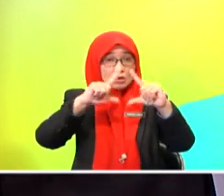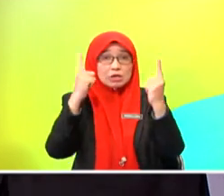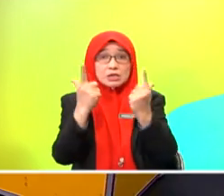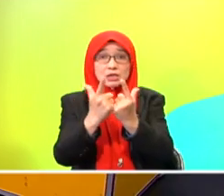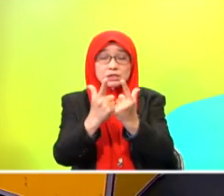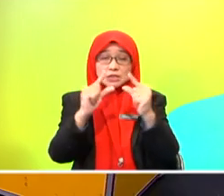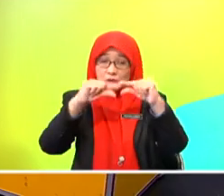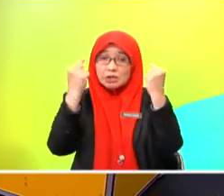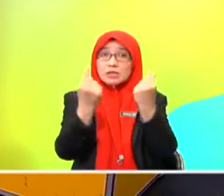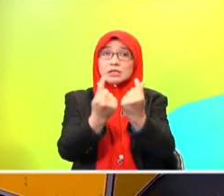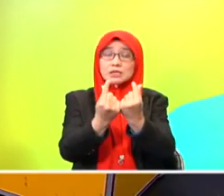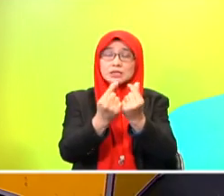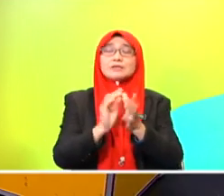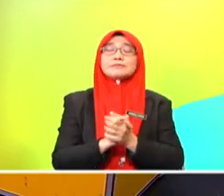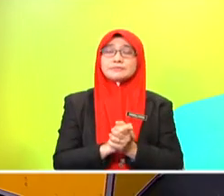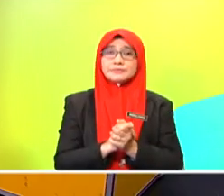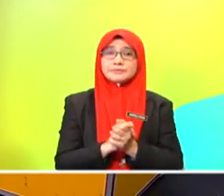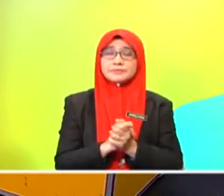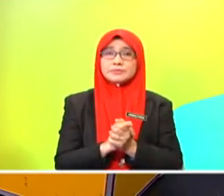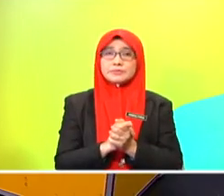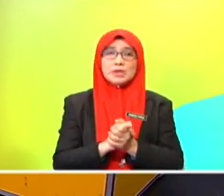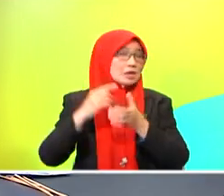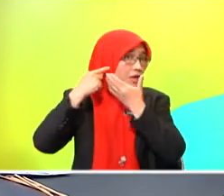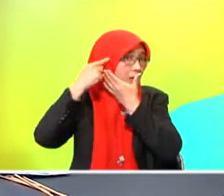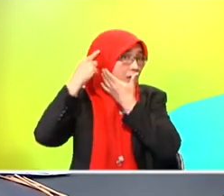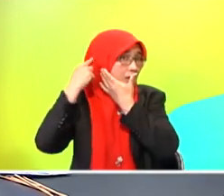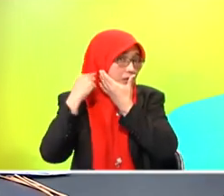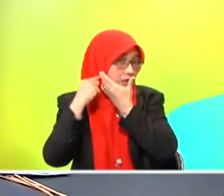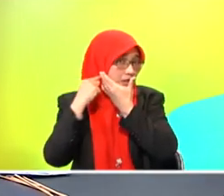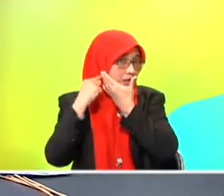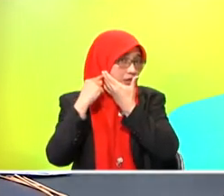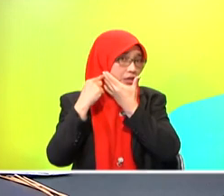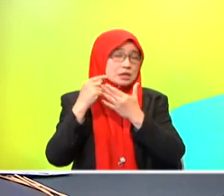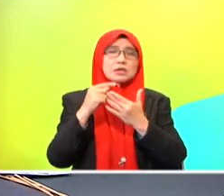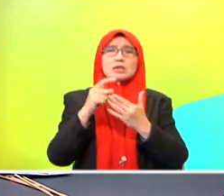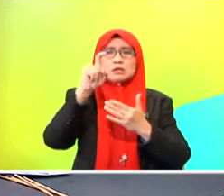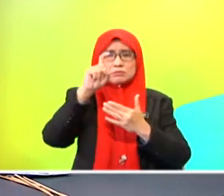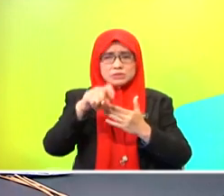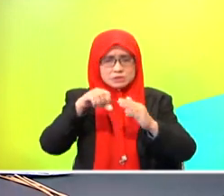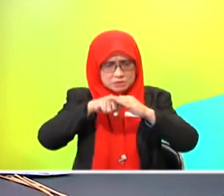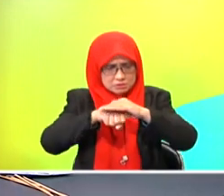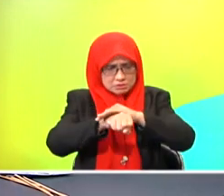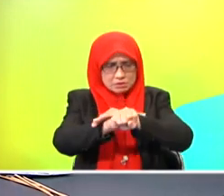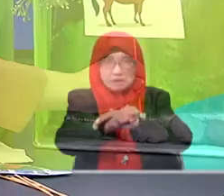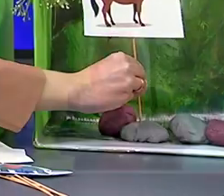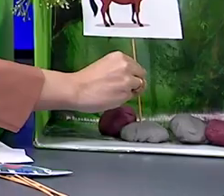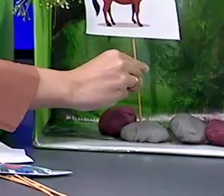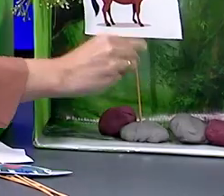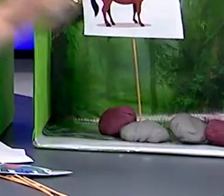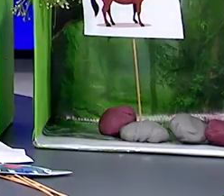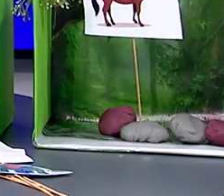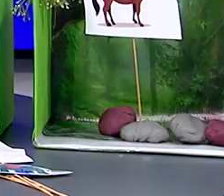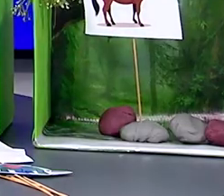melahirkan anak. Sekarang Ria buat. Seperti yang cikgu bagi tahu tadi, bercuping telinga adalah yang melahirkan anak. Jadi dia rasa kalau